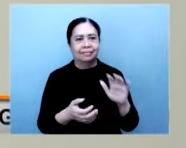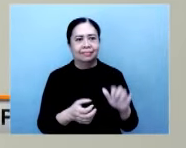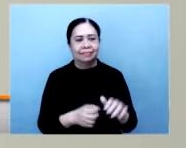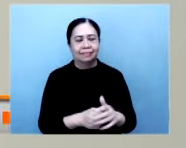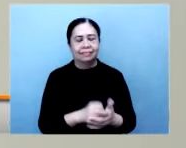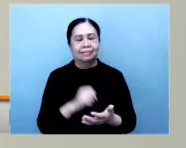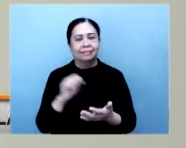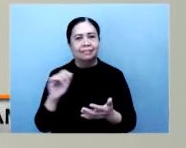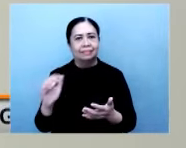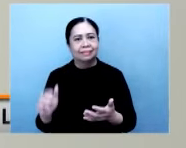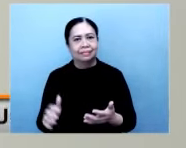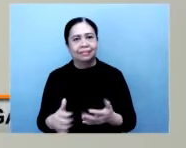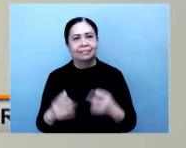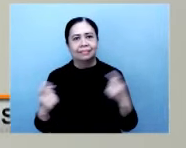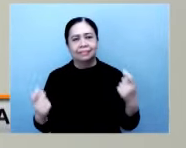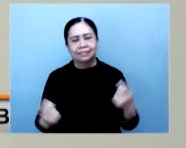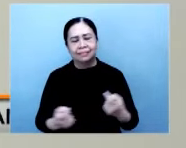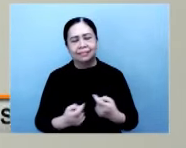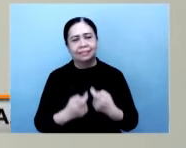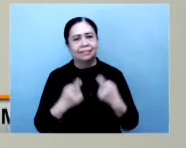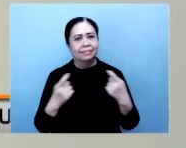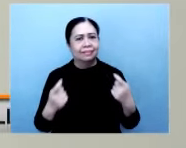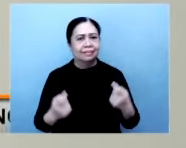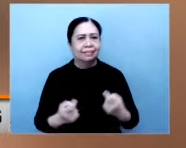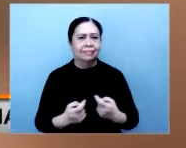nag-aalis ng mga